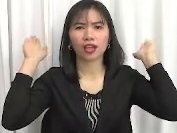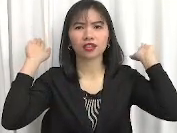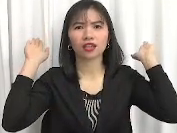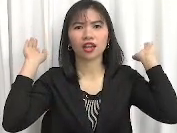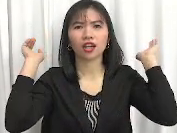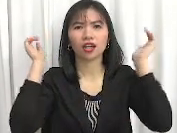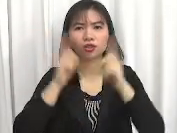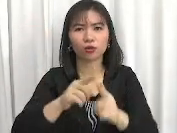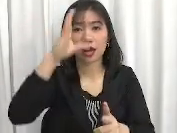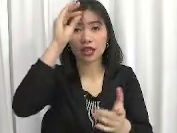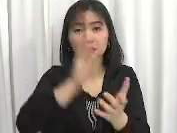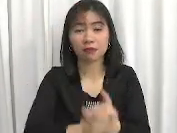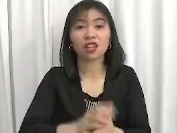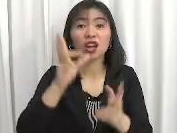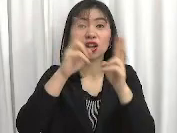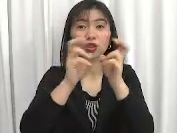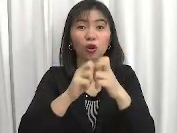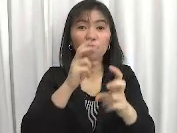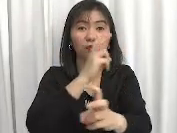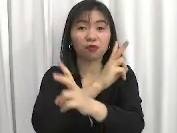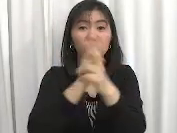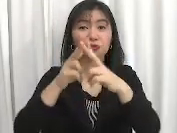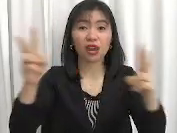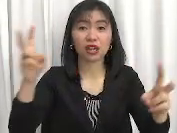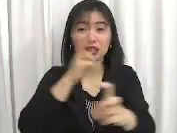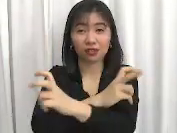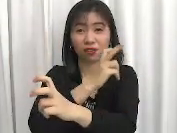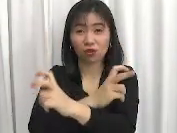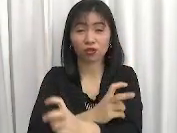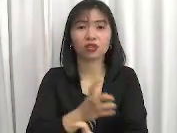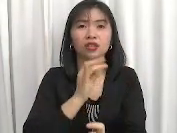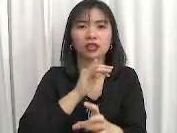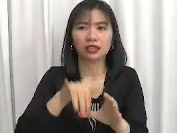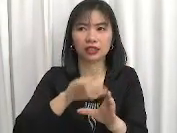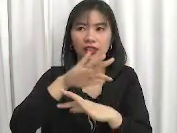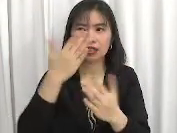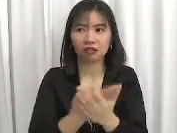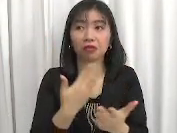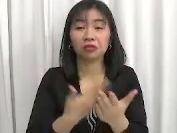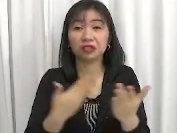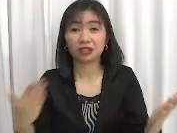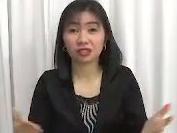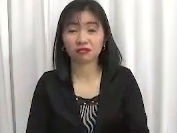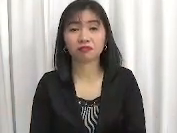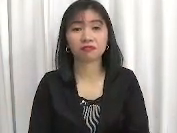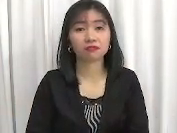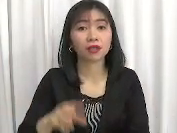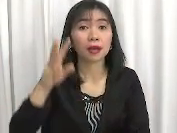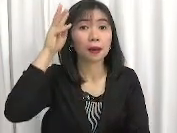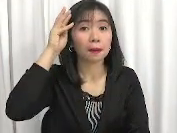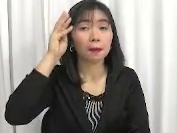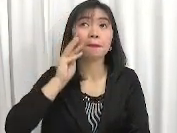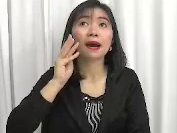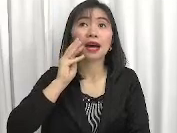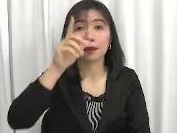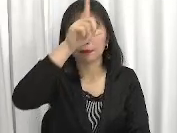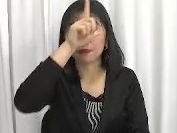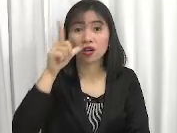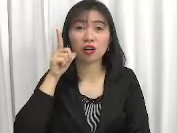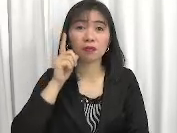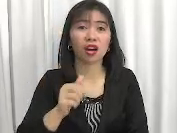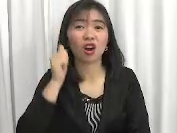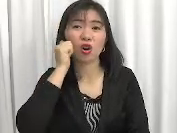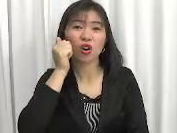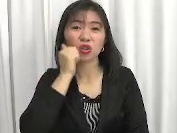submit. Yun. Yan po ang nakikita ko lagi. In all things, ika nga ni Ma'am Lerma. Yun lagi. Pag nagpa-advise ka dyan, ma'am, hanggang kailan